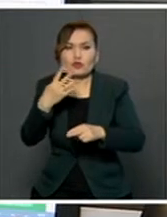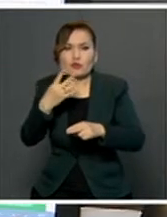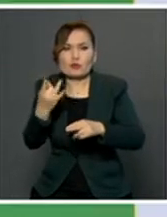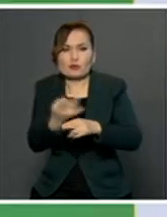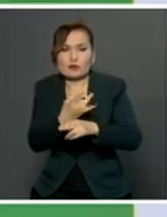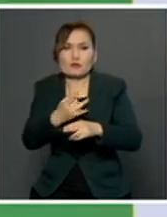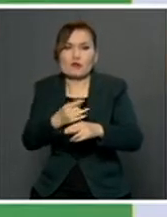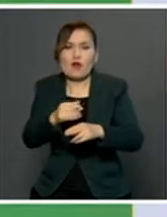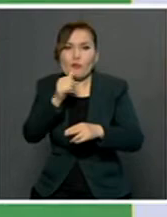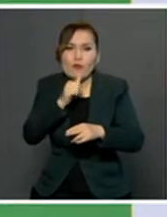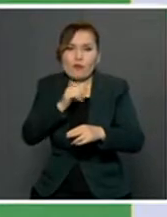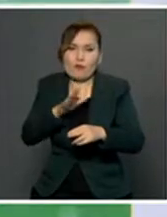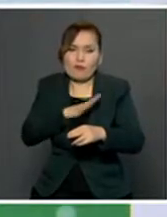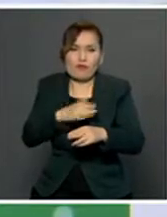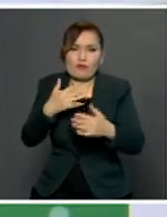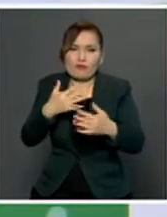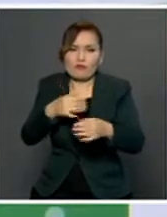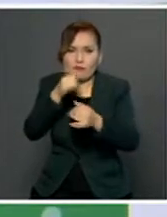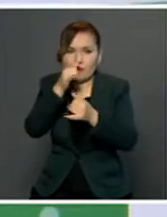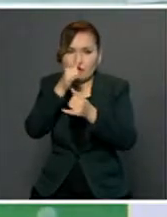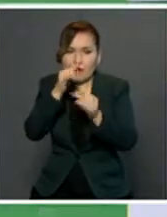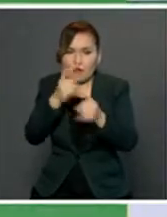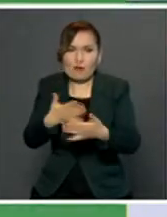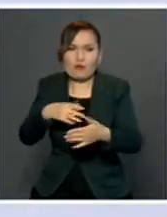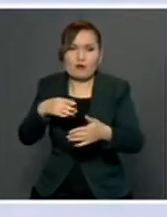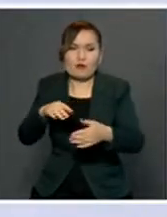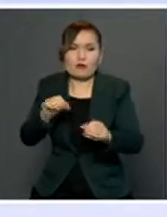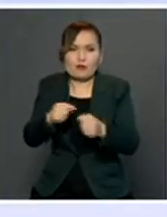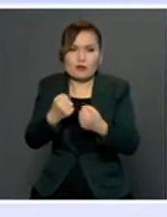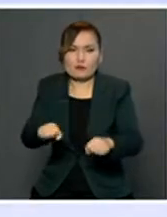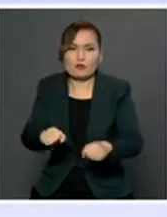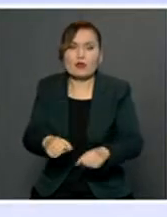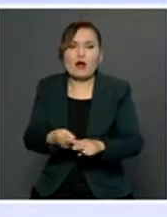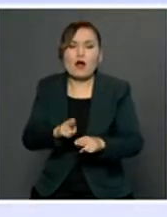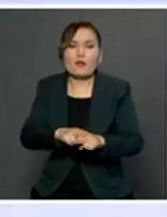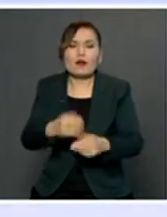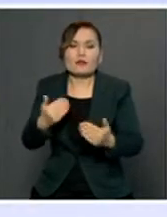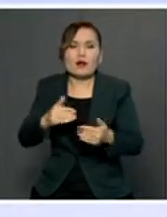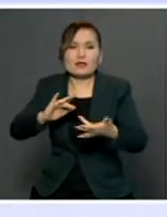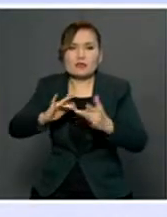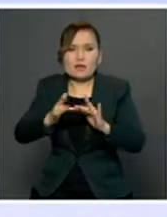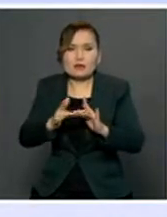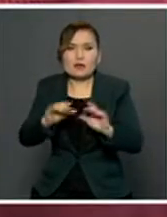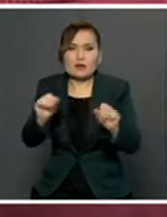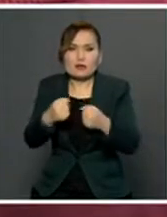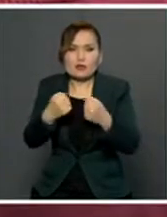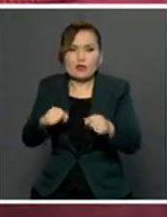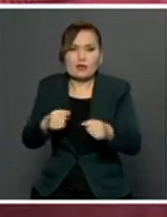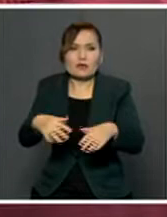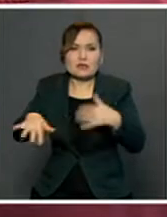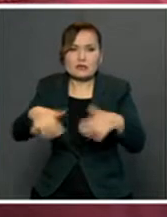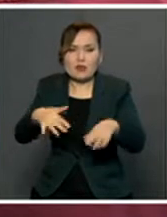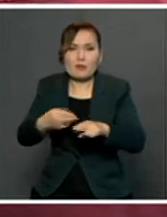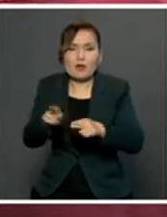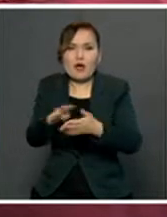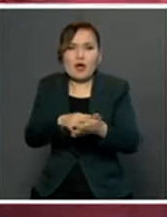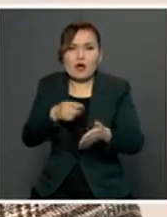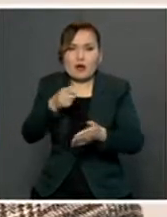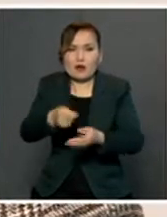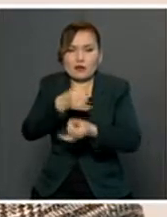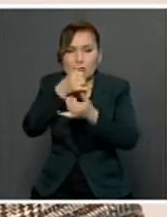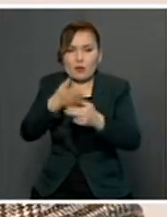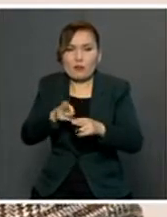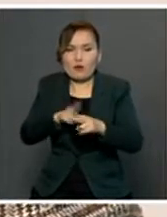істелмеді. Егов электронды порталына мөлдір ғана емес мыңдаған адам кіре алмай жатыр, өйткені жүктеме шамадан тыс. Ал әлеуметтік төлемге ілігетін